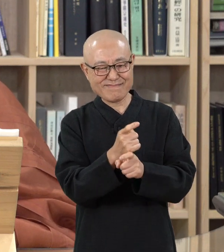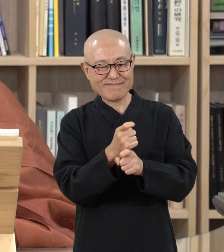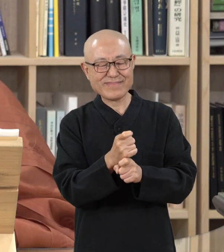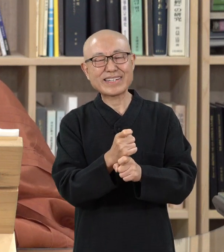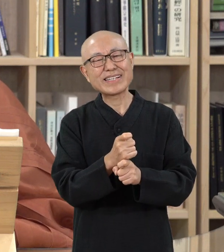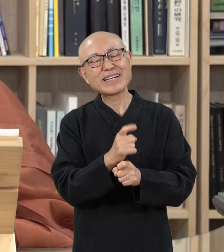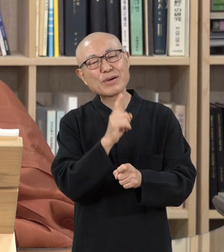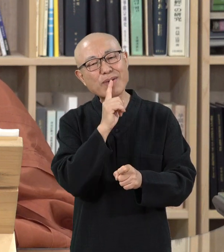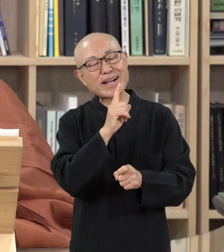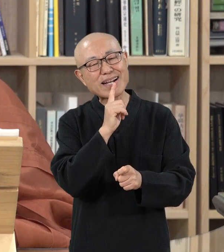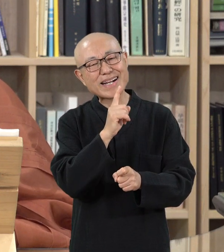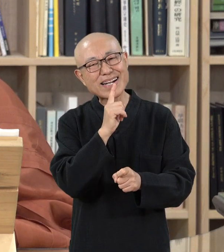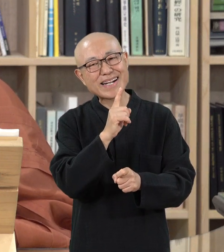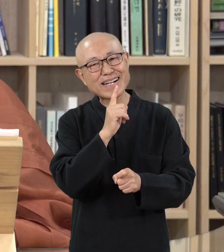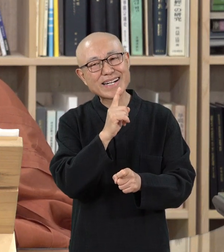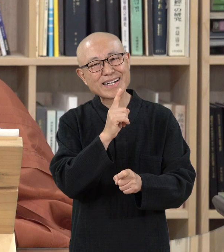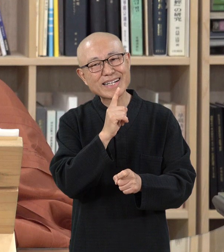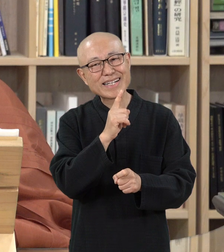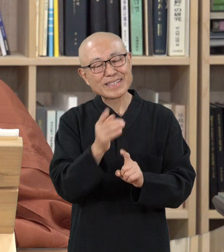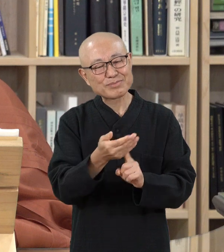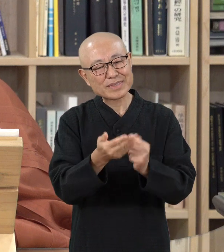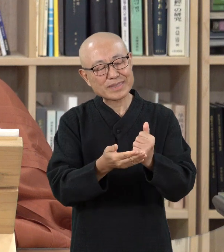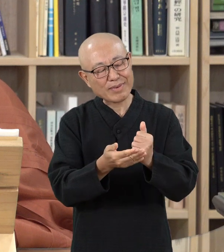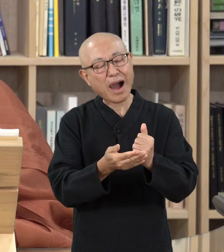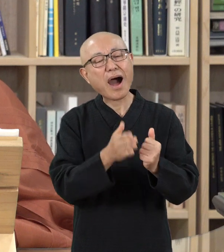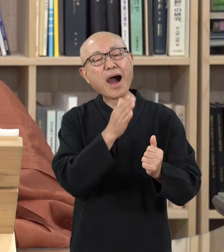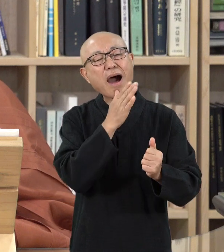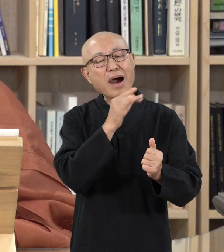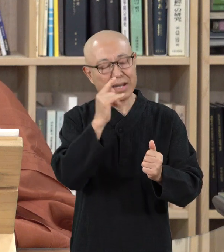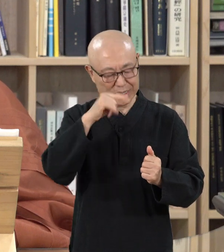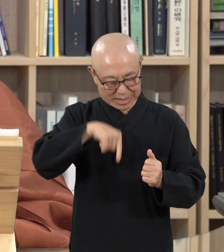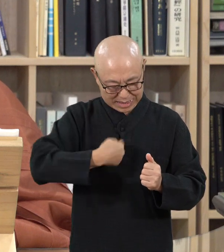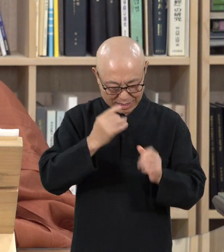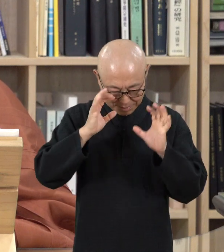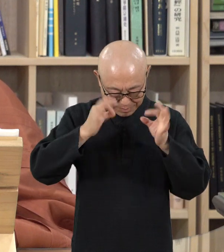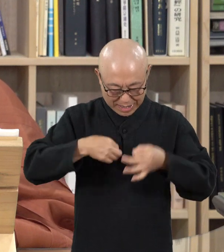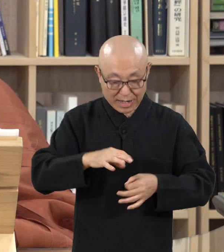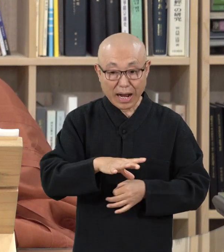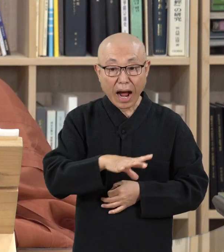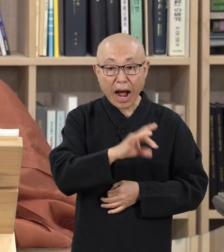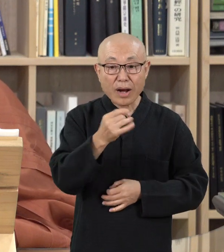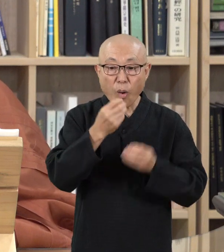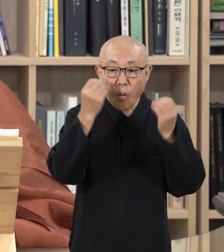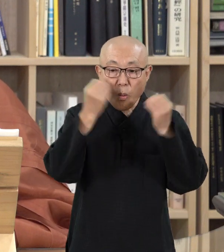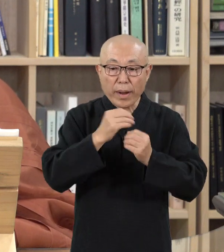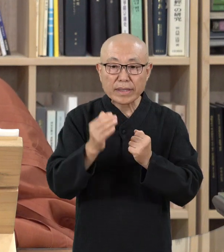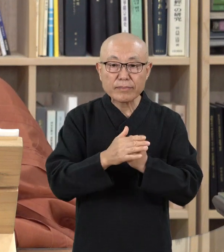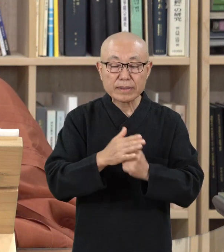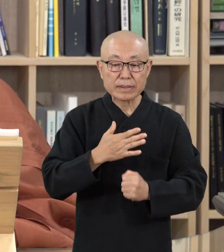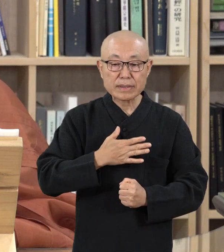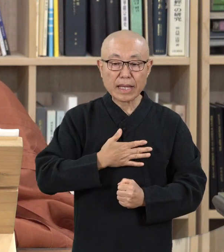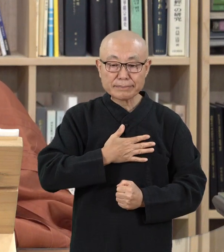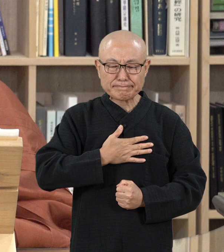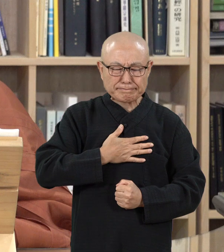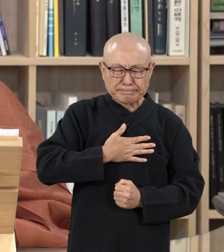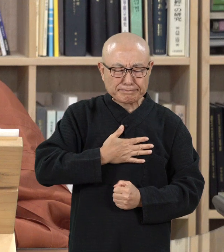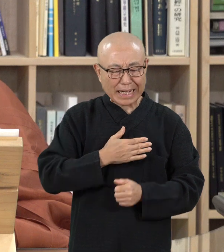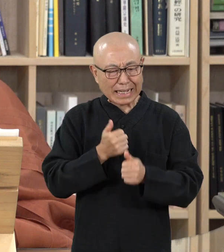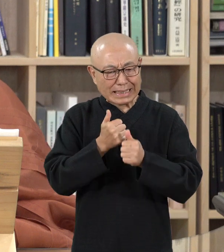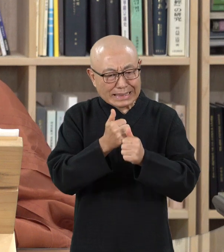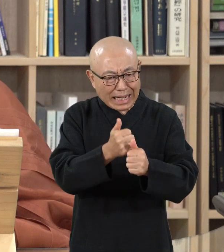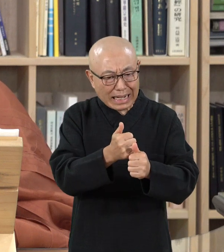품는다는 게 항상 제가 부처님의 경책으로 우리는 오해에 의해서 자기 감정에 의해서